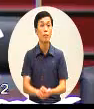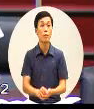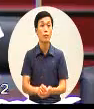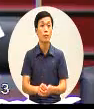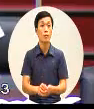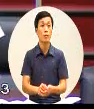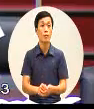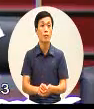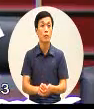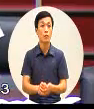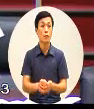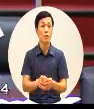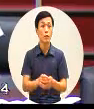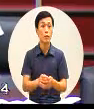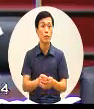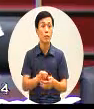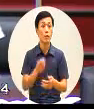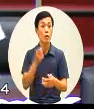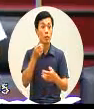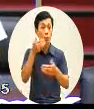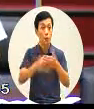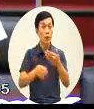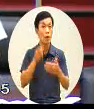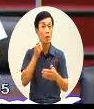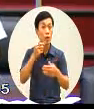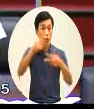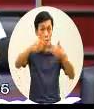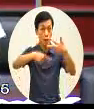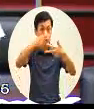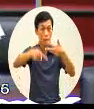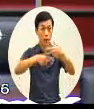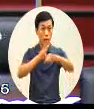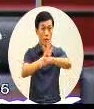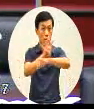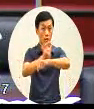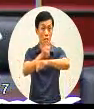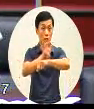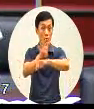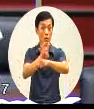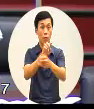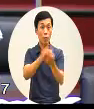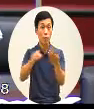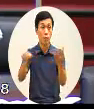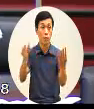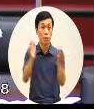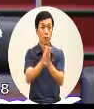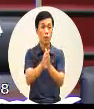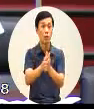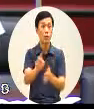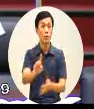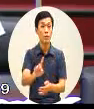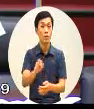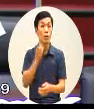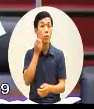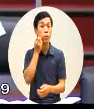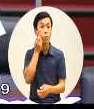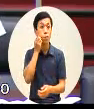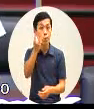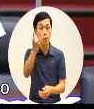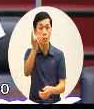像这个一个月，一礼拜40小时啦，所以将近吼要2个半月